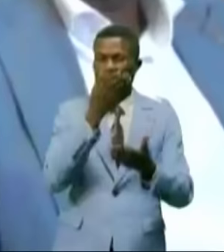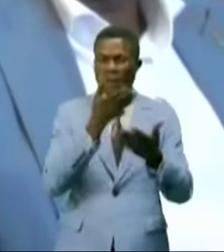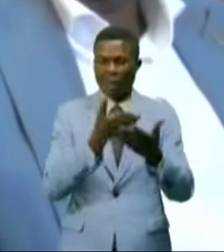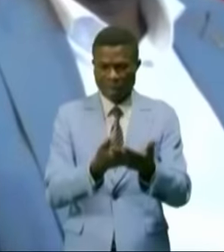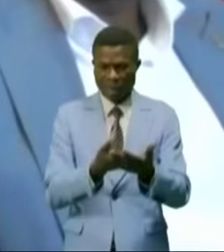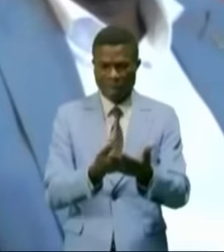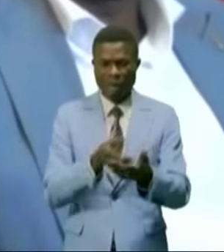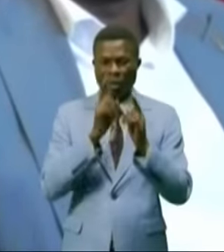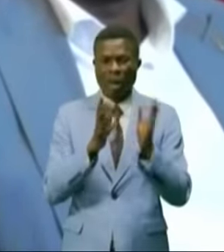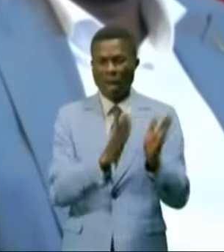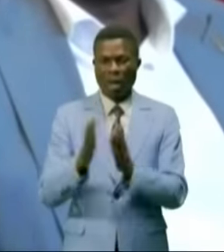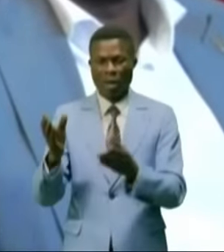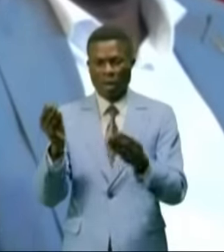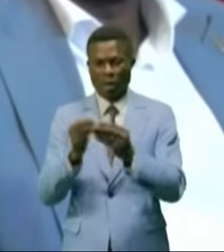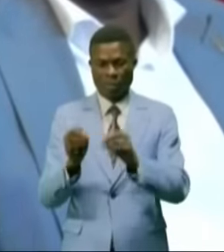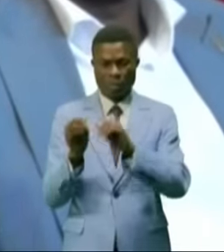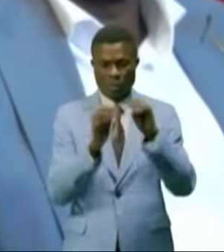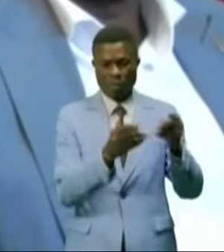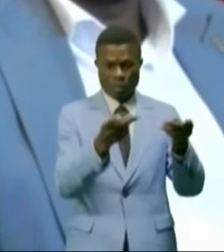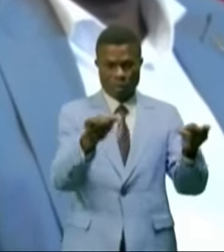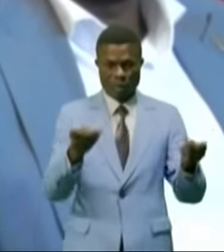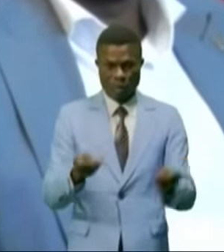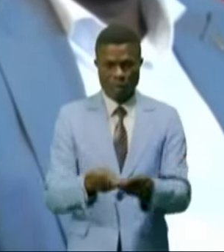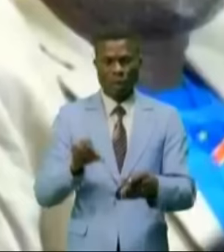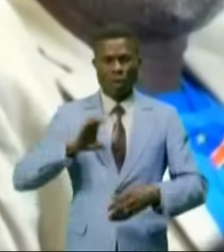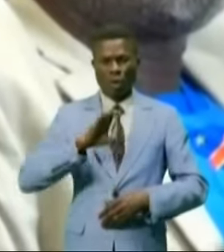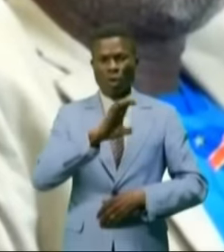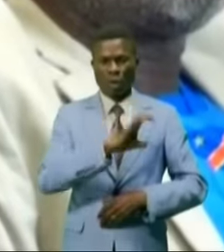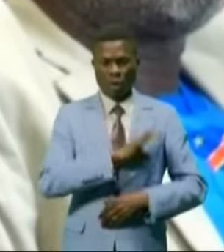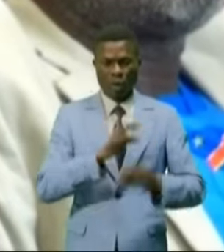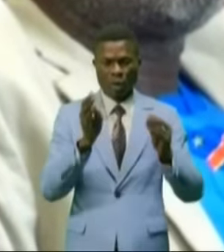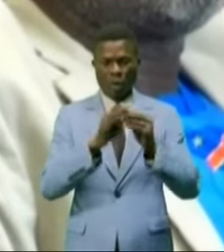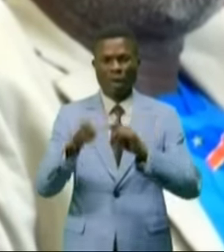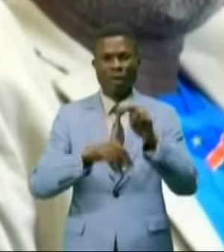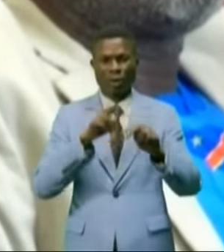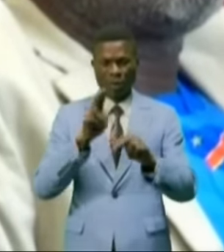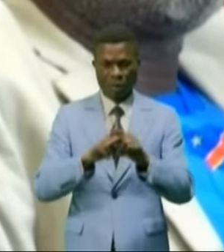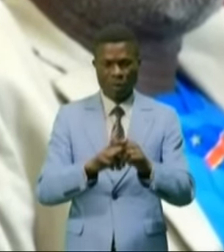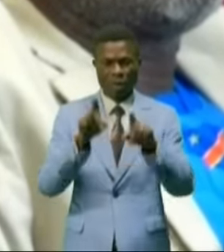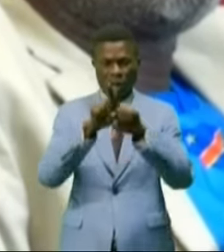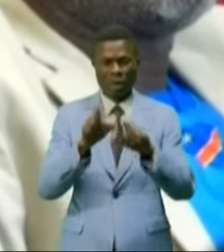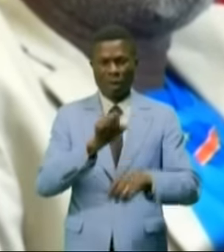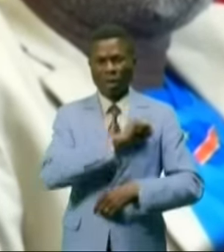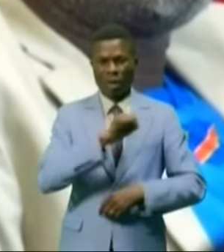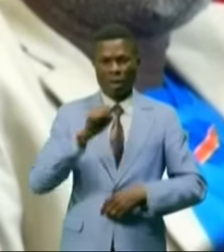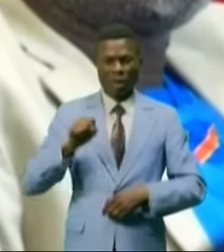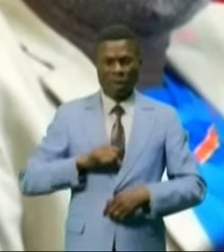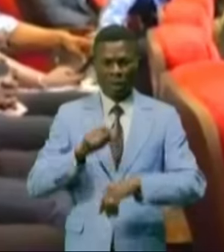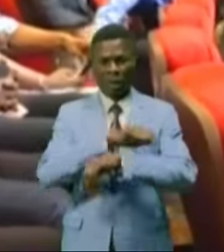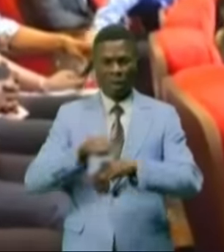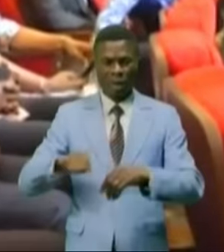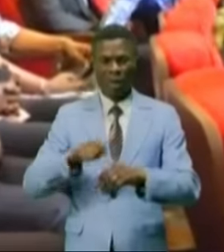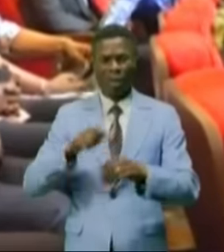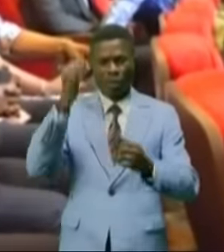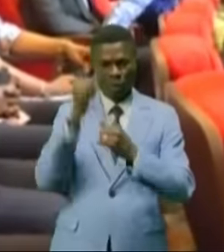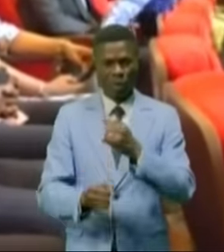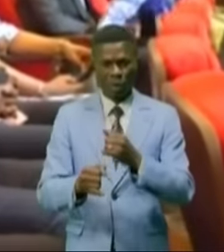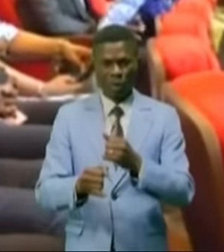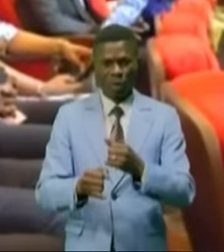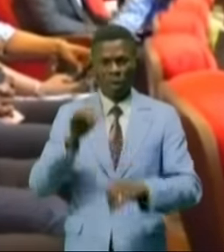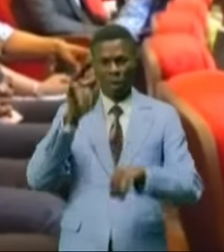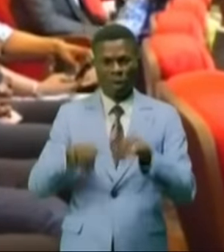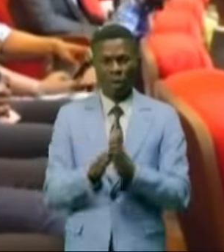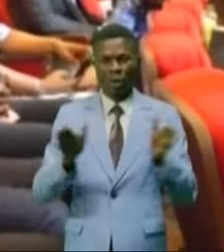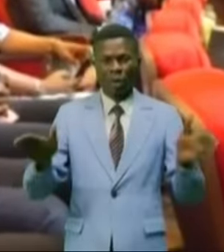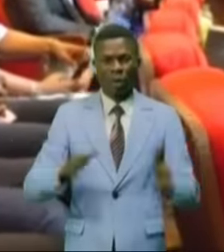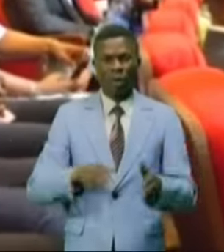réunion préparatoire de la mise en place des commissions à l'Assemblée nationale et au Sénat pour les bureaux définitifs, le secrétaire général